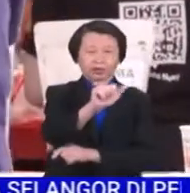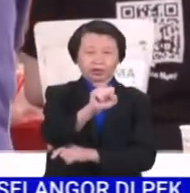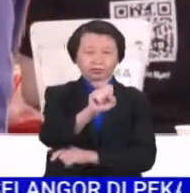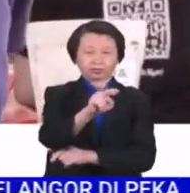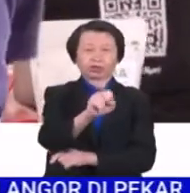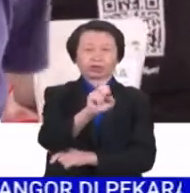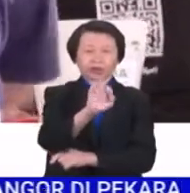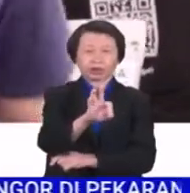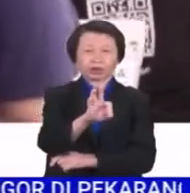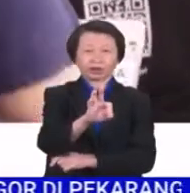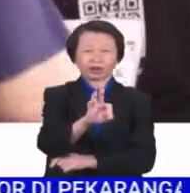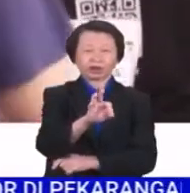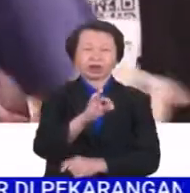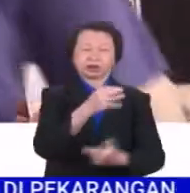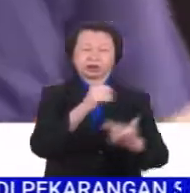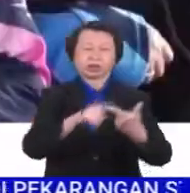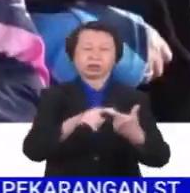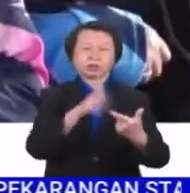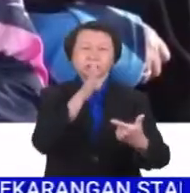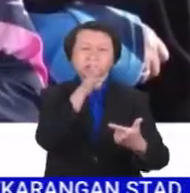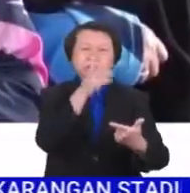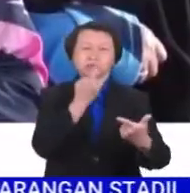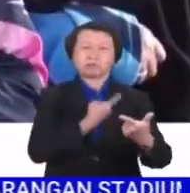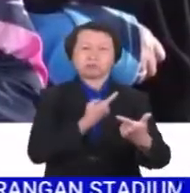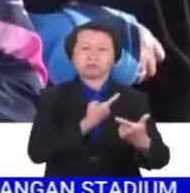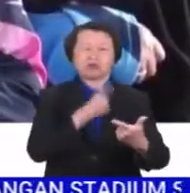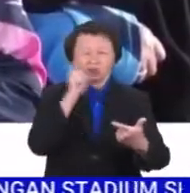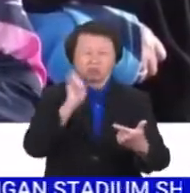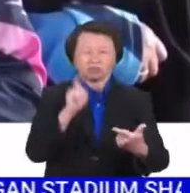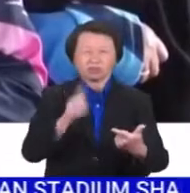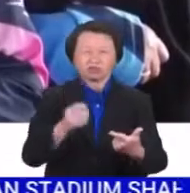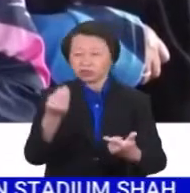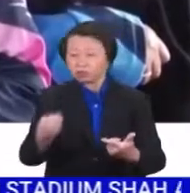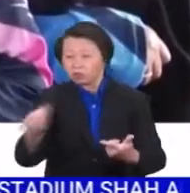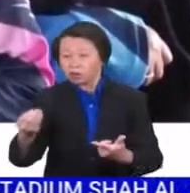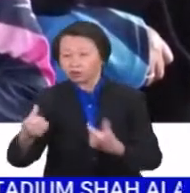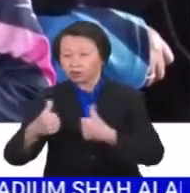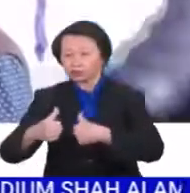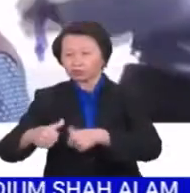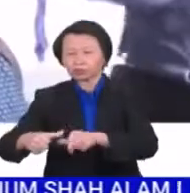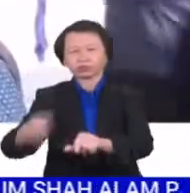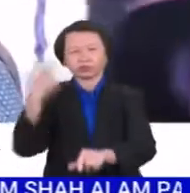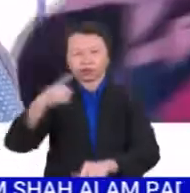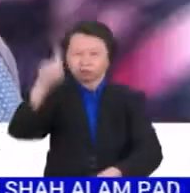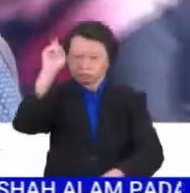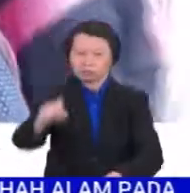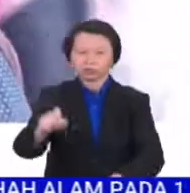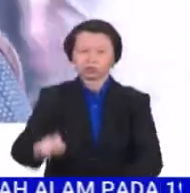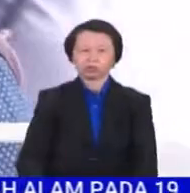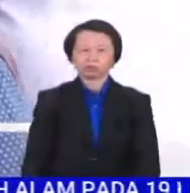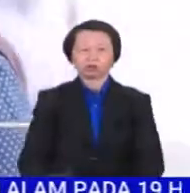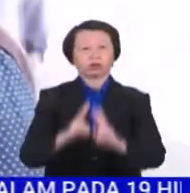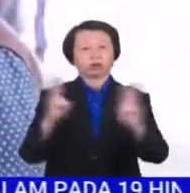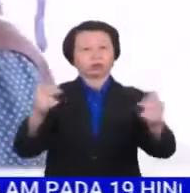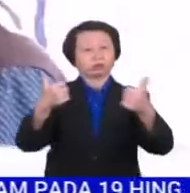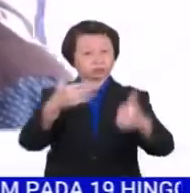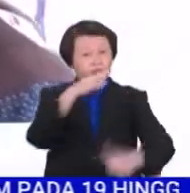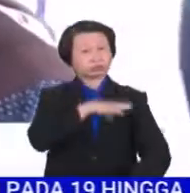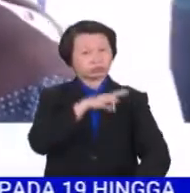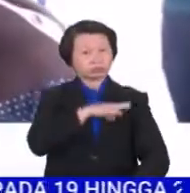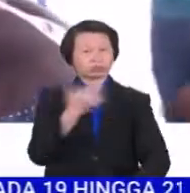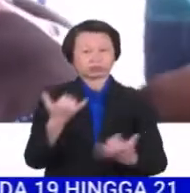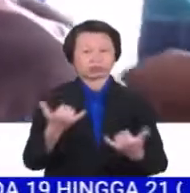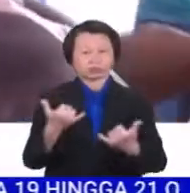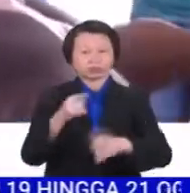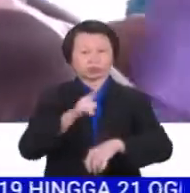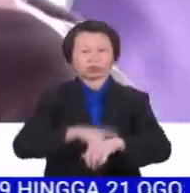golongan asnaf dan juga ibu-ibu tunggal. Kami sangat memerlukan program sebegini untuk diteruskan selalu. Sangat bermanfaat pada waktu